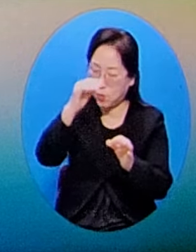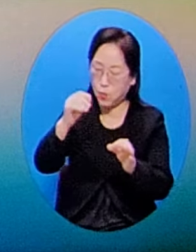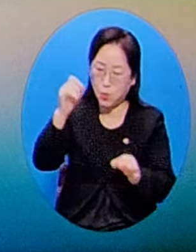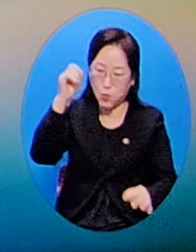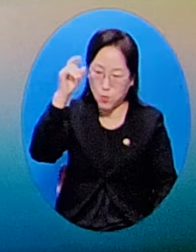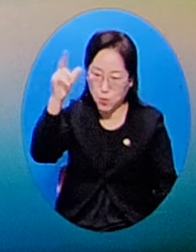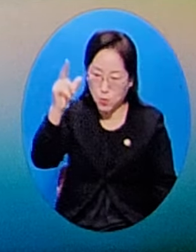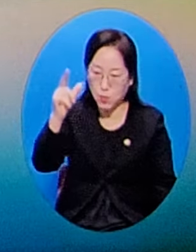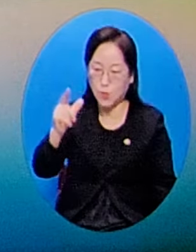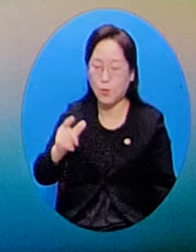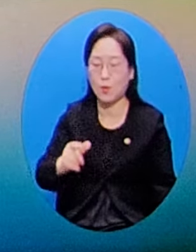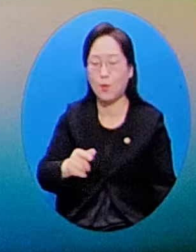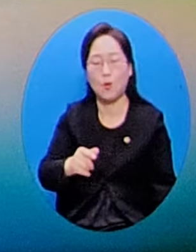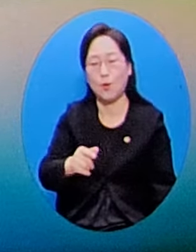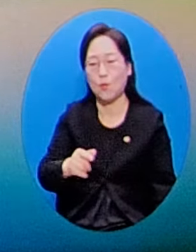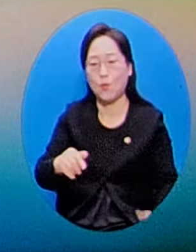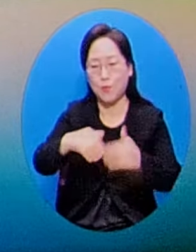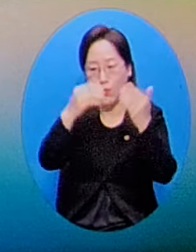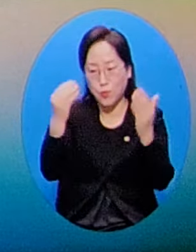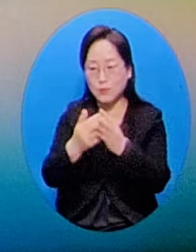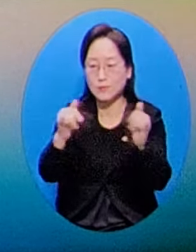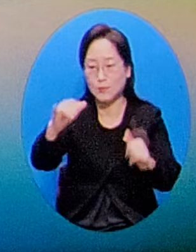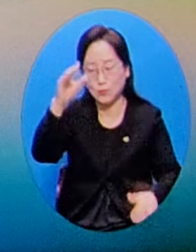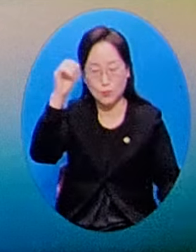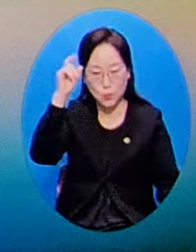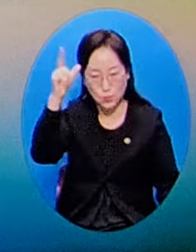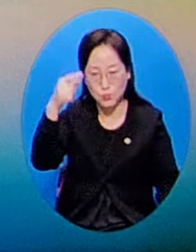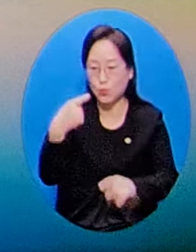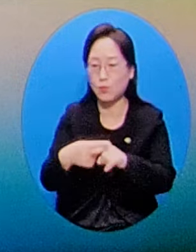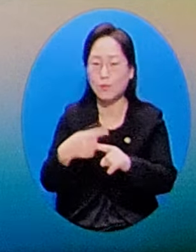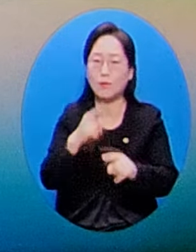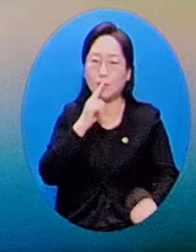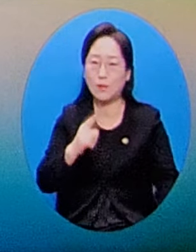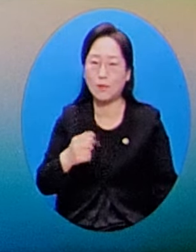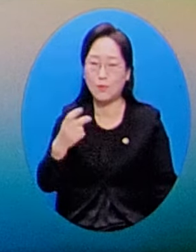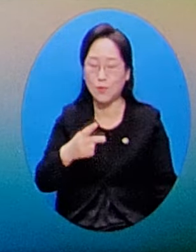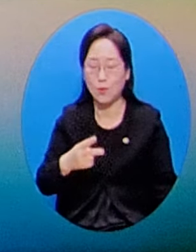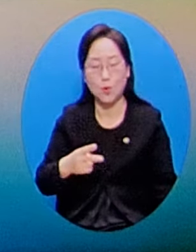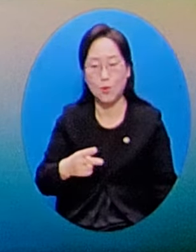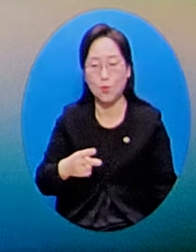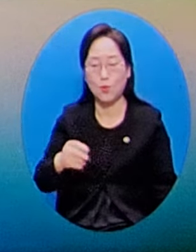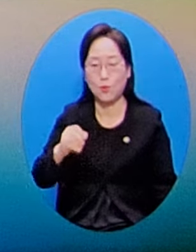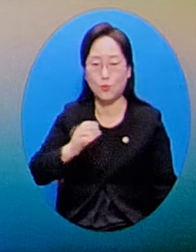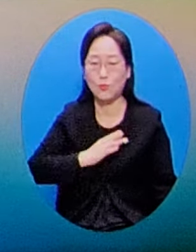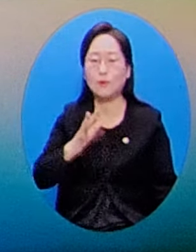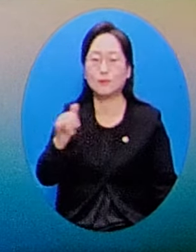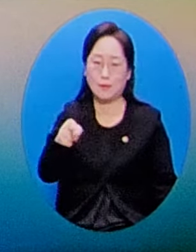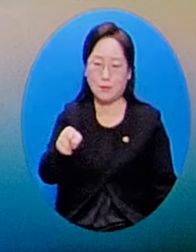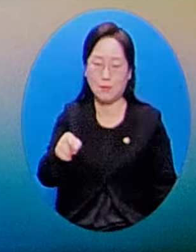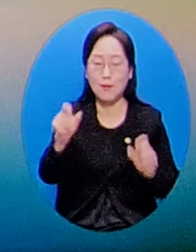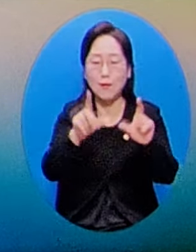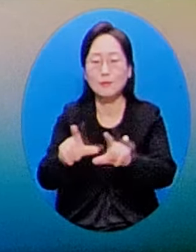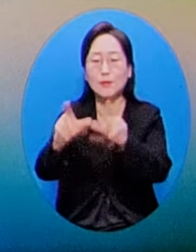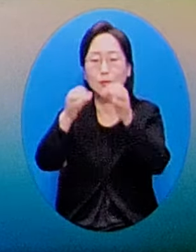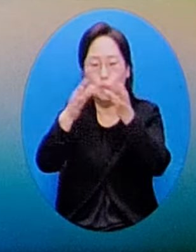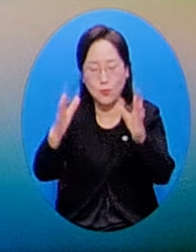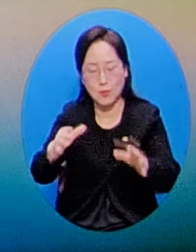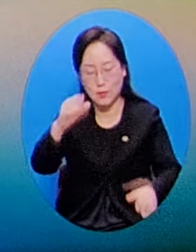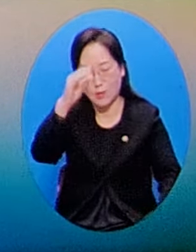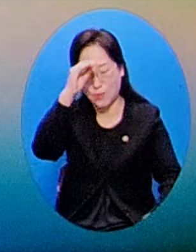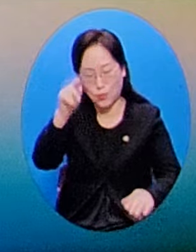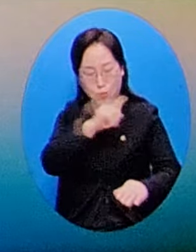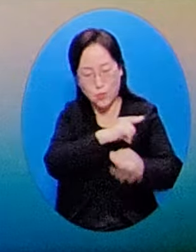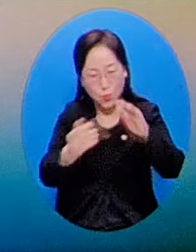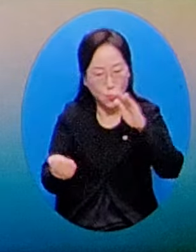빌 게이츠의 영웅이며 모두의 영웅이 되어야 한다고 말했고 빌 게이츠는 놀라운 롤모델이자 살면서 베푸는 최고의 모범사례라고까지